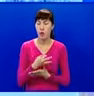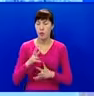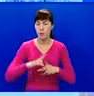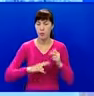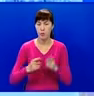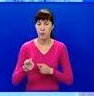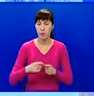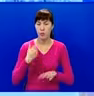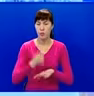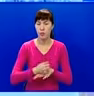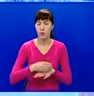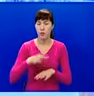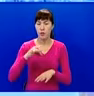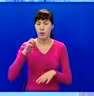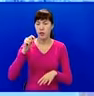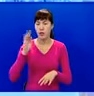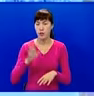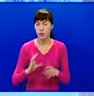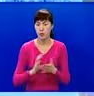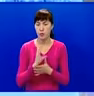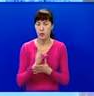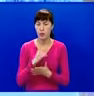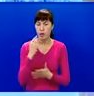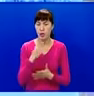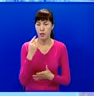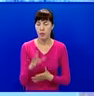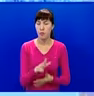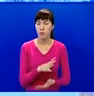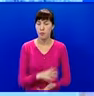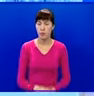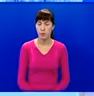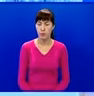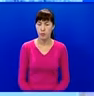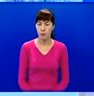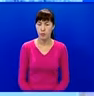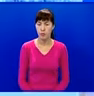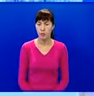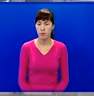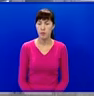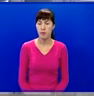басқармасының басшысы Құттыбек Жамашев баспасөз мәжілісінде баяндамасын осыдан бастады.